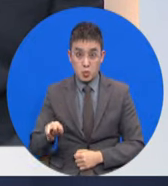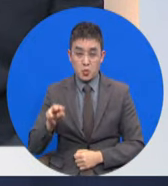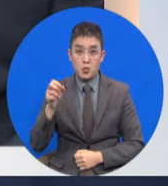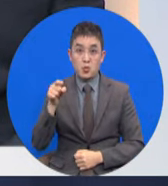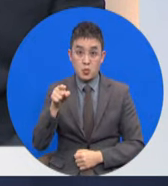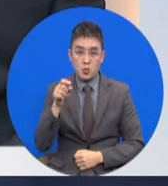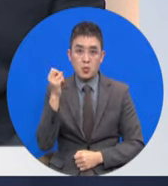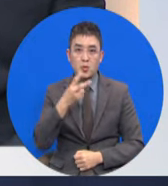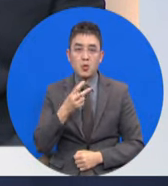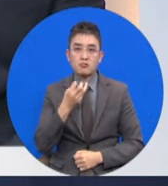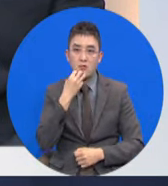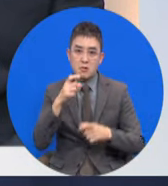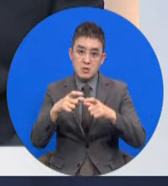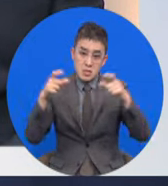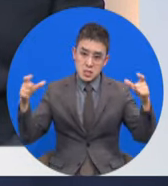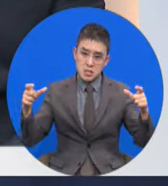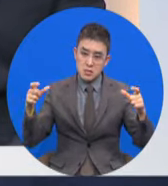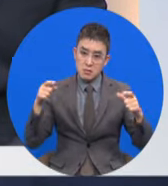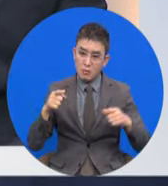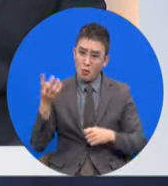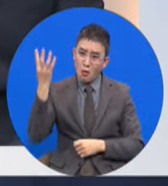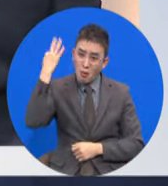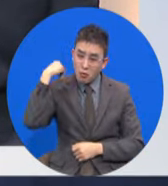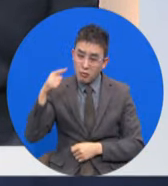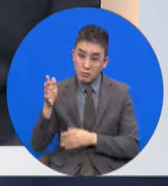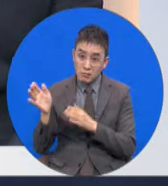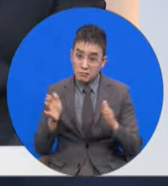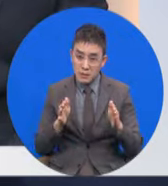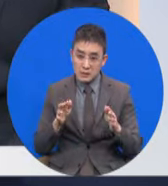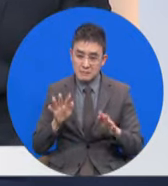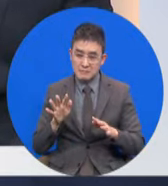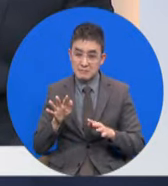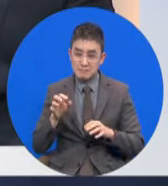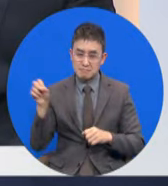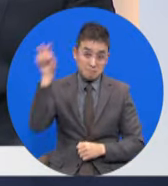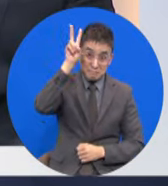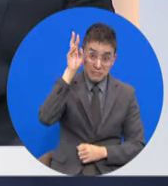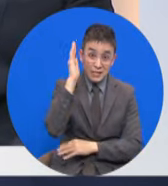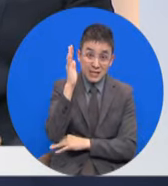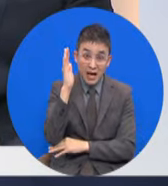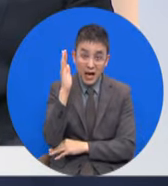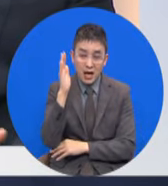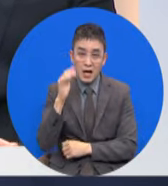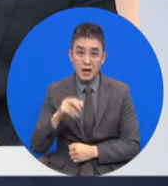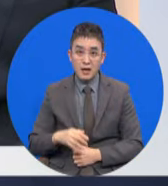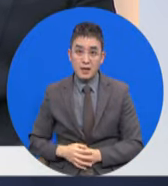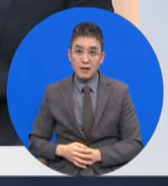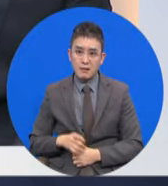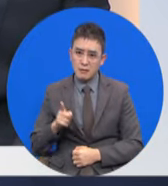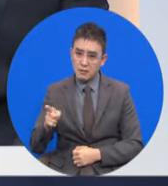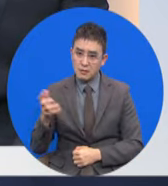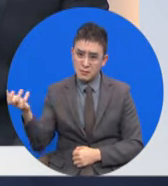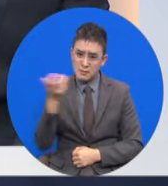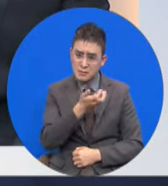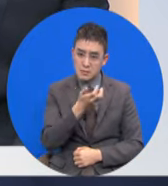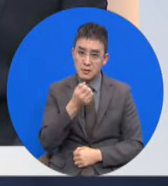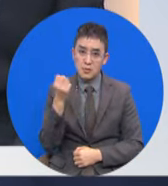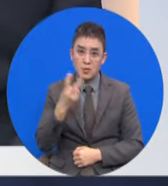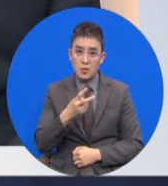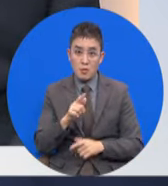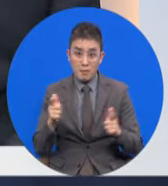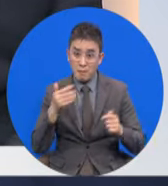어떻게 준비된 얘기인지 모르겠습니다. 그래서 실제 지역에서도 실현 가능성에 대한 의문을 계속 제기하고